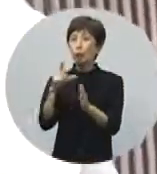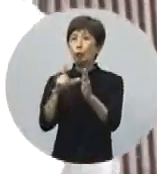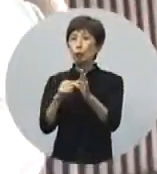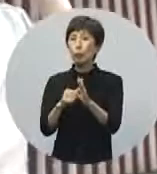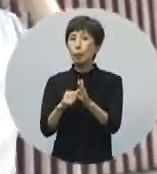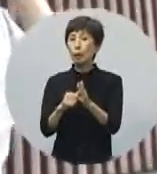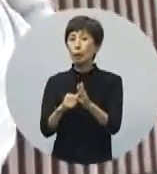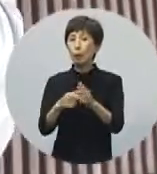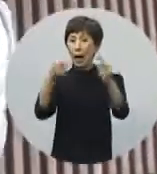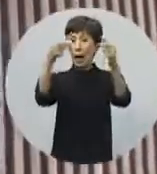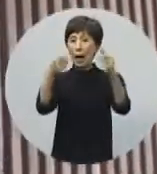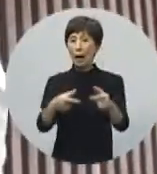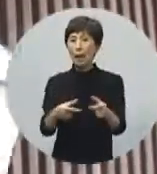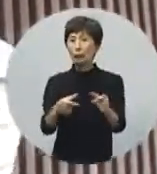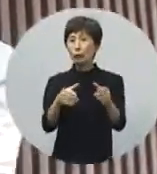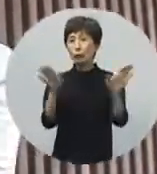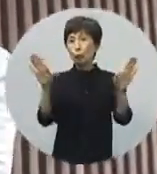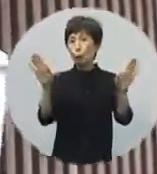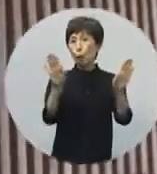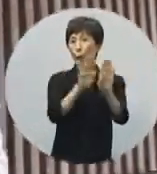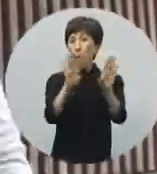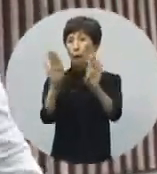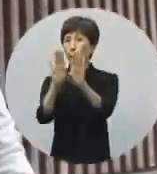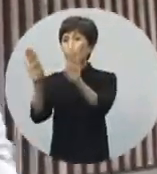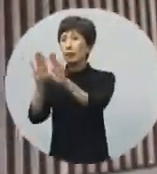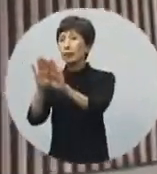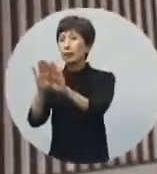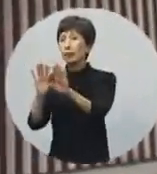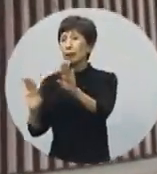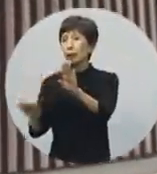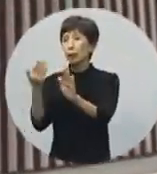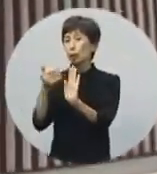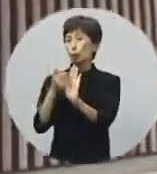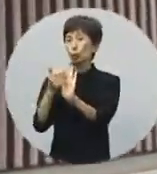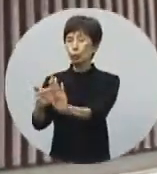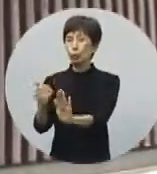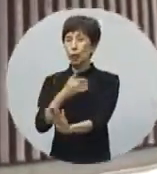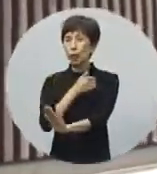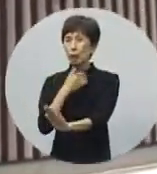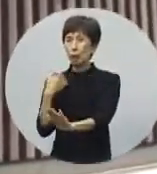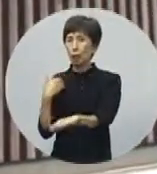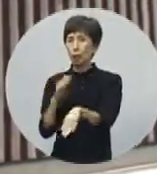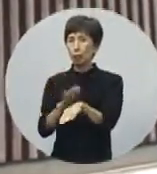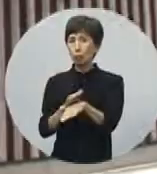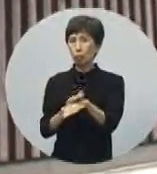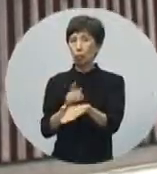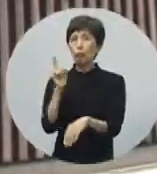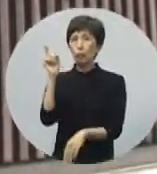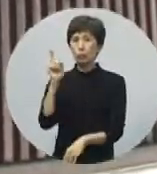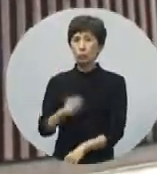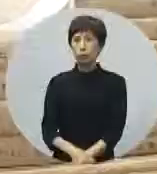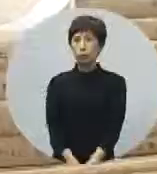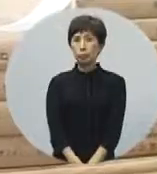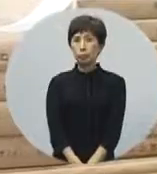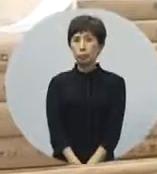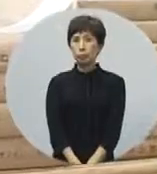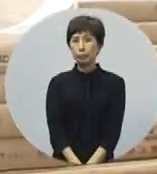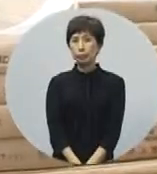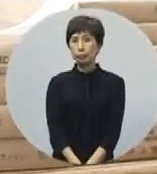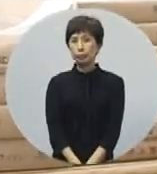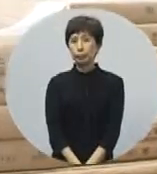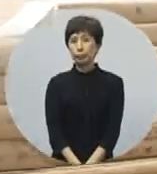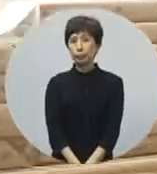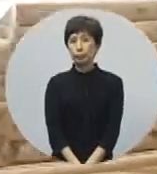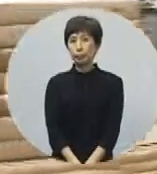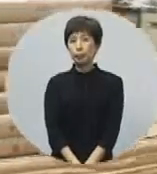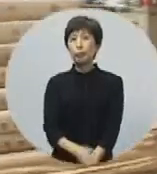にすごく厚い糖を全部こうはめてって、はい、中に火が入らないようにさらにあの防ぐっていう仕組みになってるんですよ。